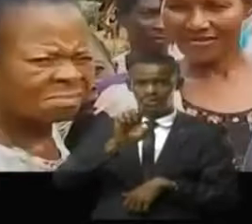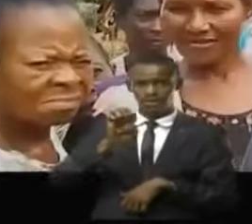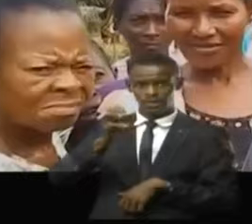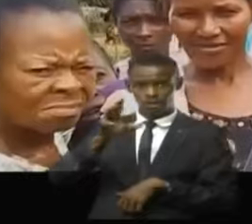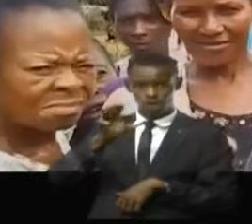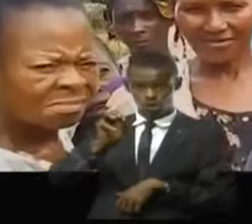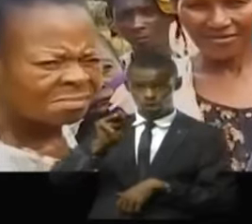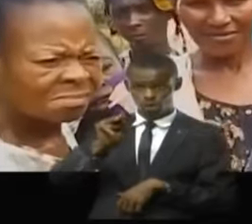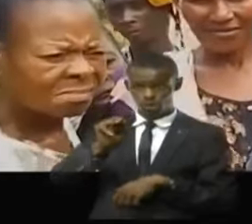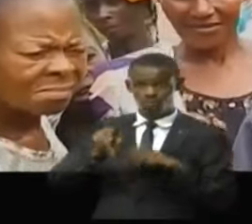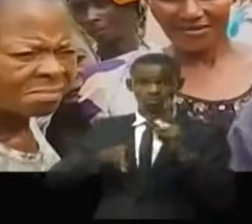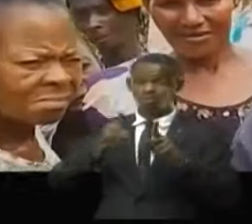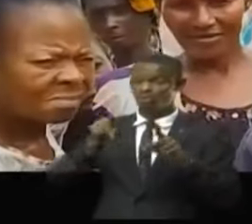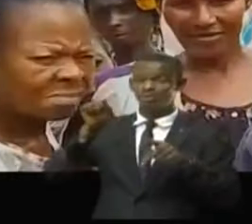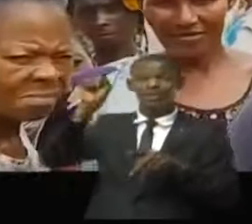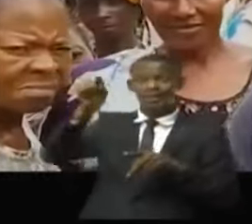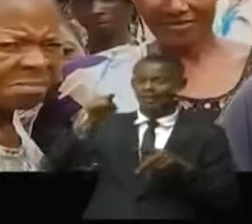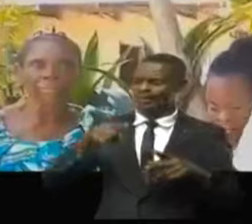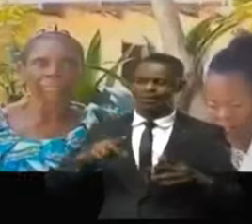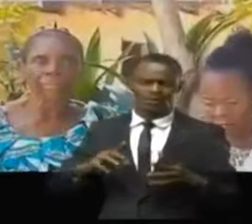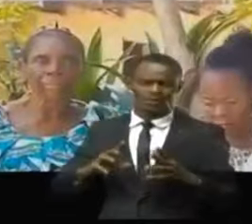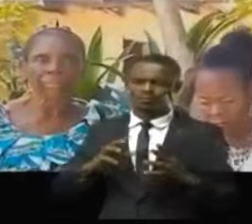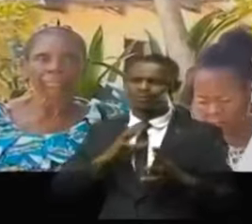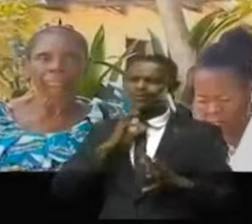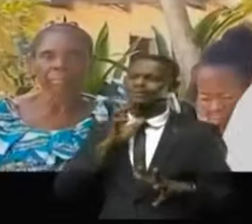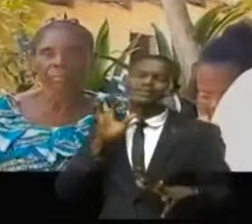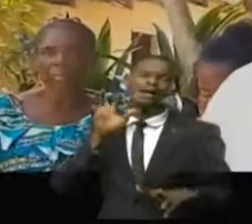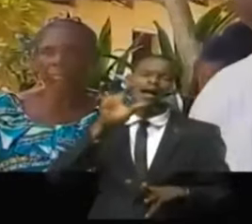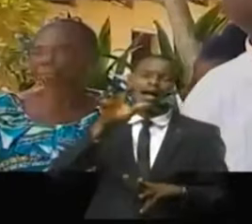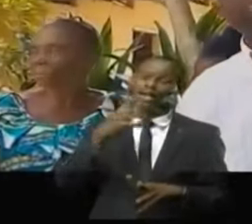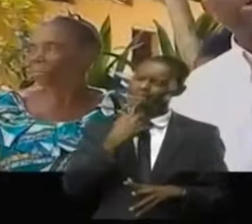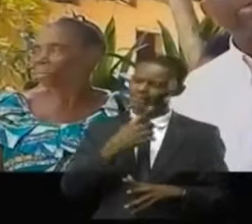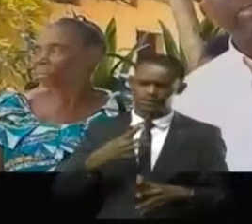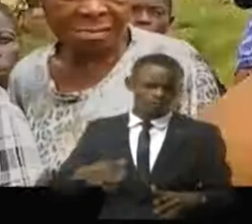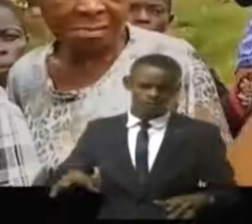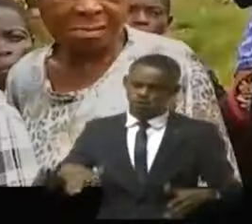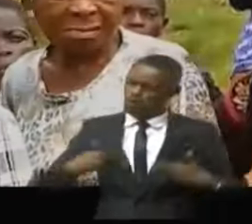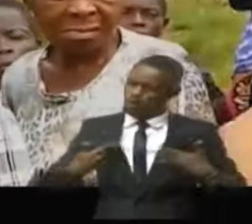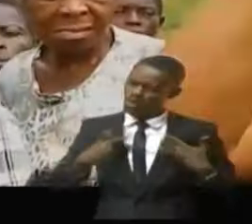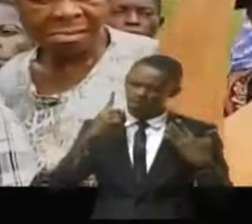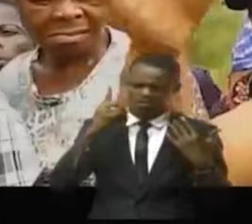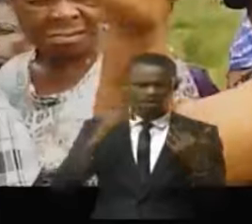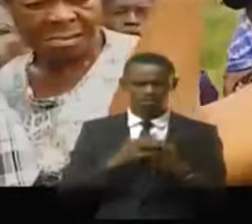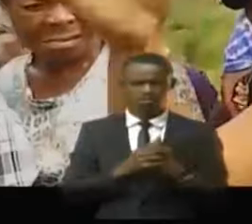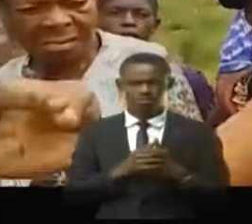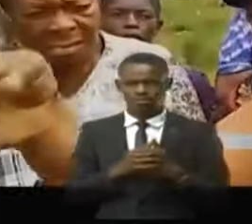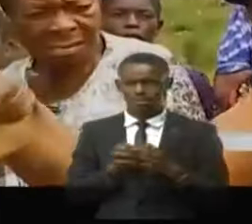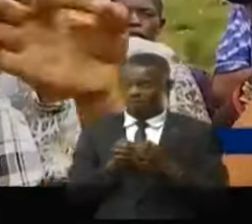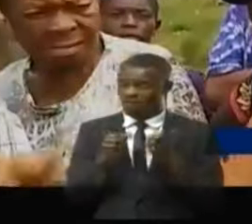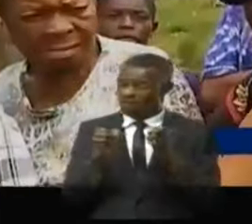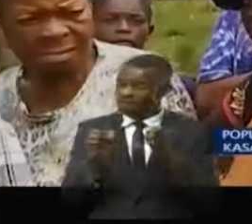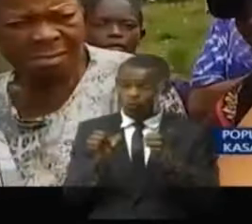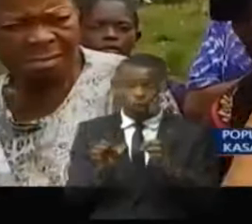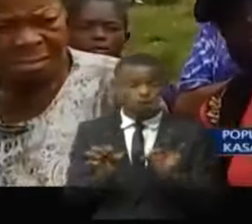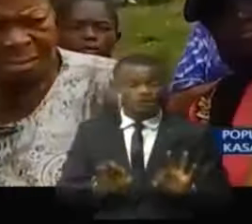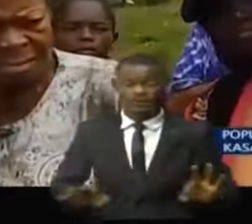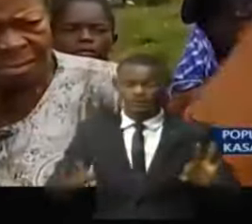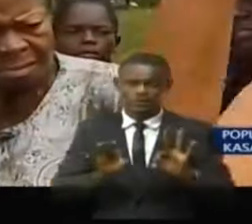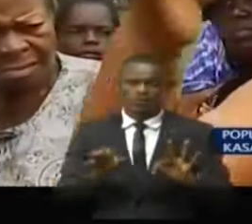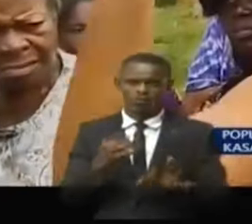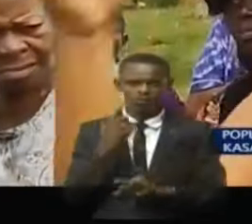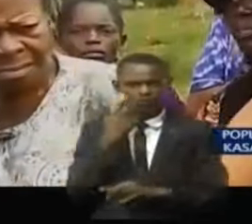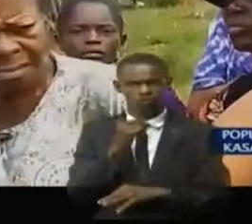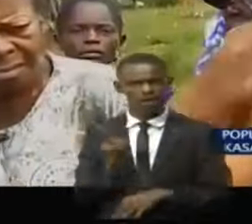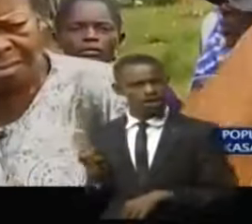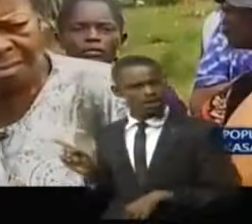d'alarme et dénonce le non-aboutissement du projet des luttes engagées. Ne voyez pas les grandes agglomérations. On est en train de